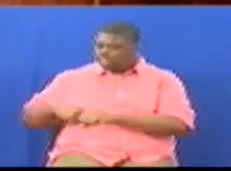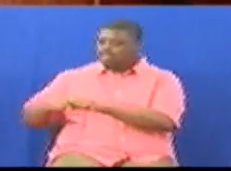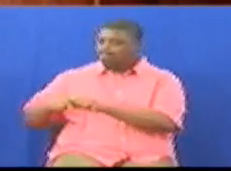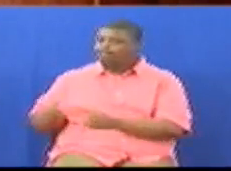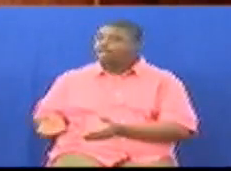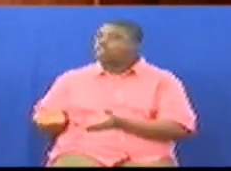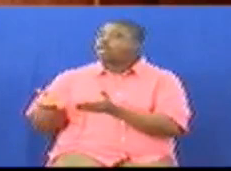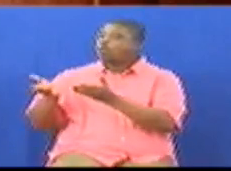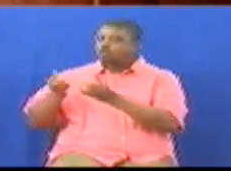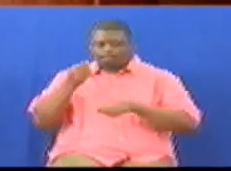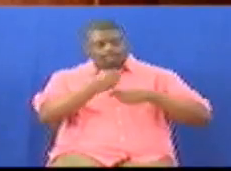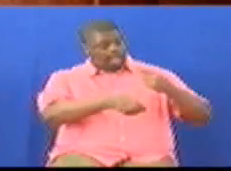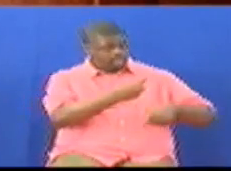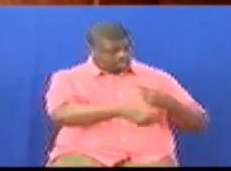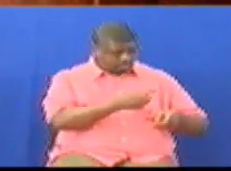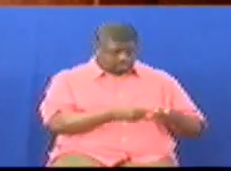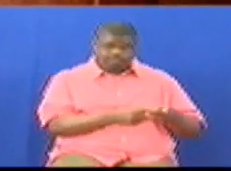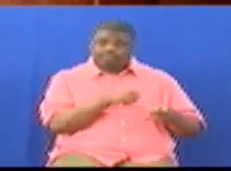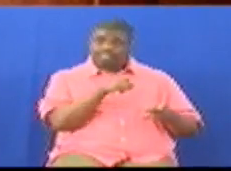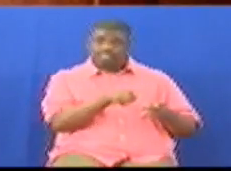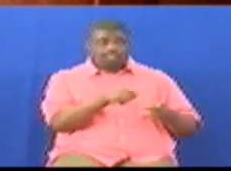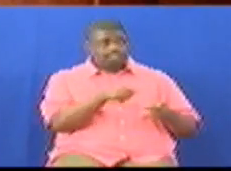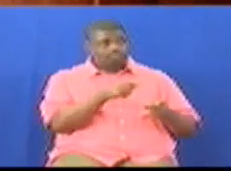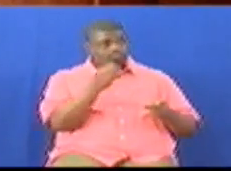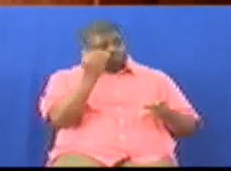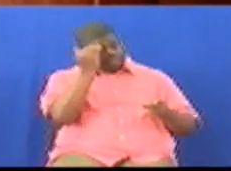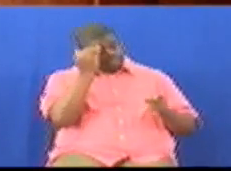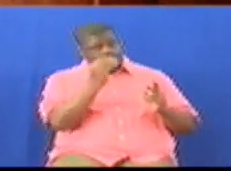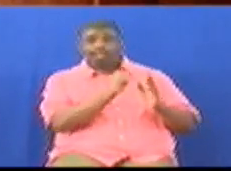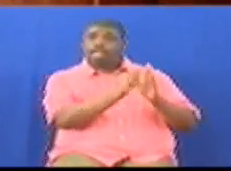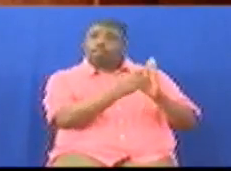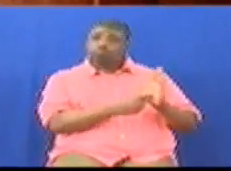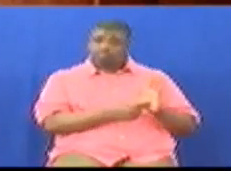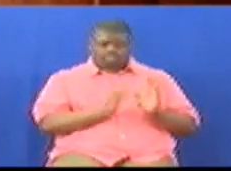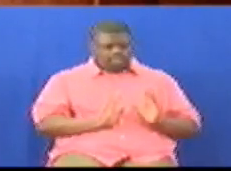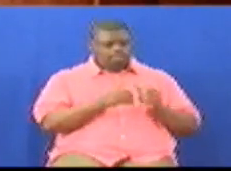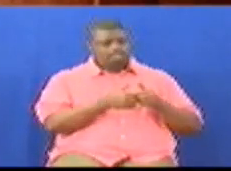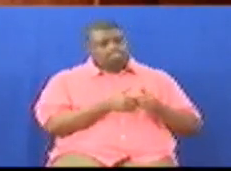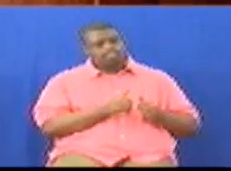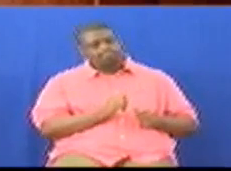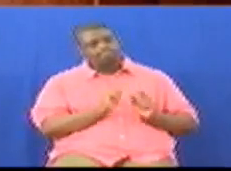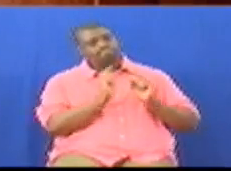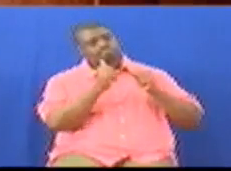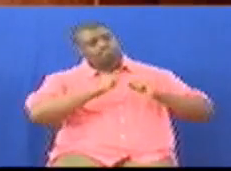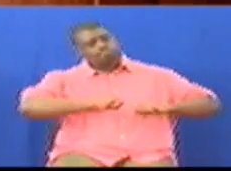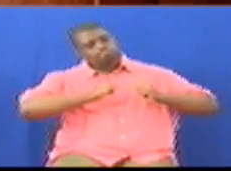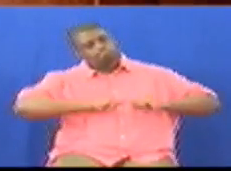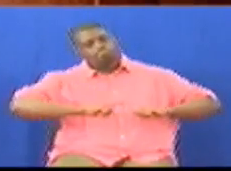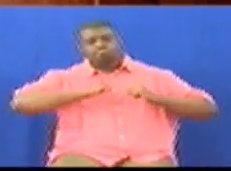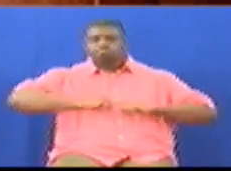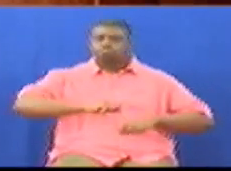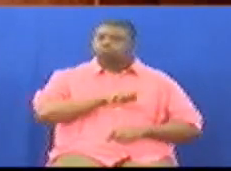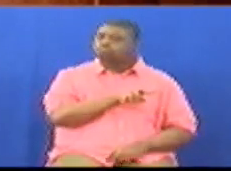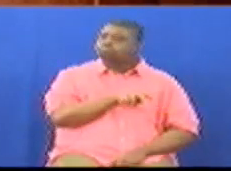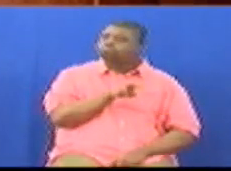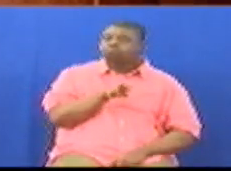maendeleo. Ili kuzingatia kanuni ya 98 fasili ya kwanza kanuni za kudumu za bunge, kamati ilitembelea na kukagua baadhi ya miradi ya maendeleo iliyotekelezwa na